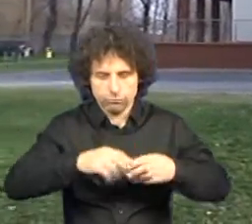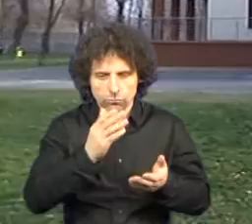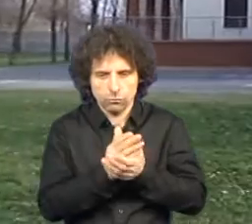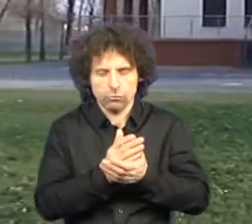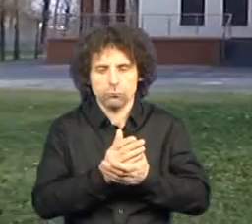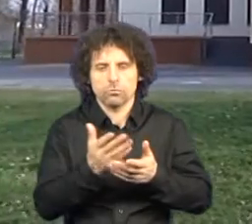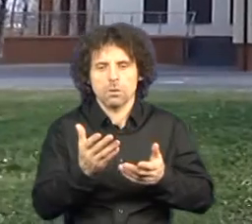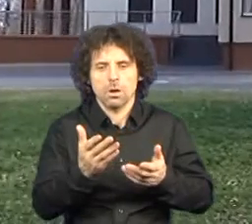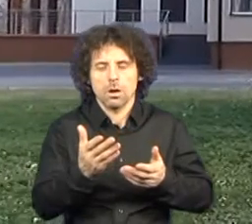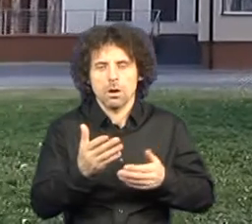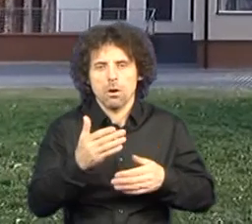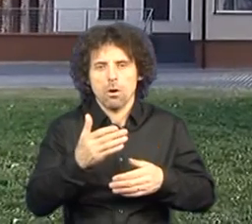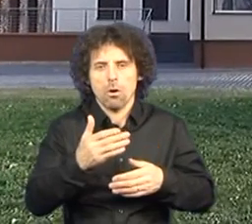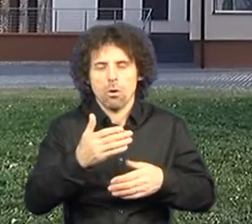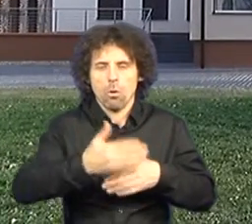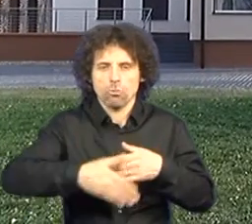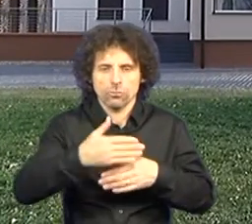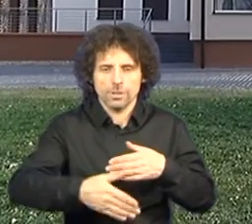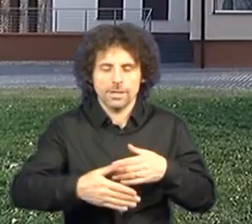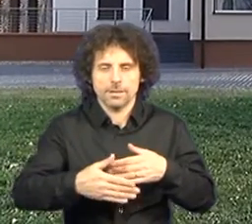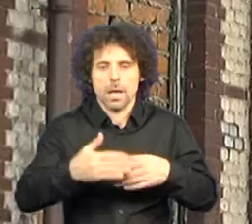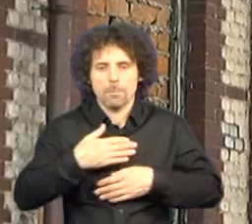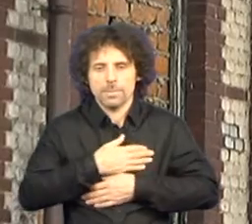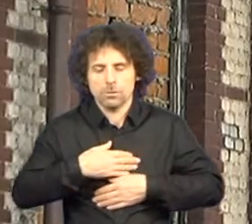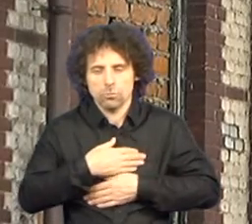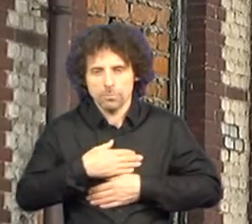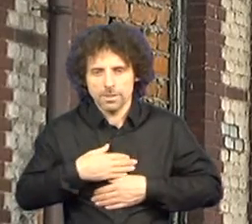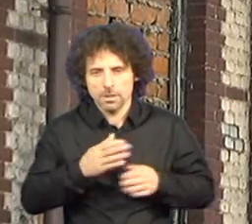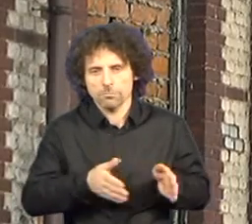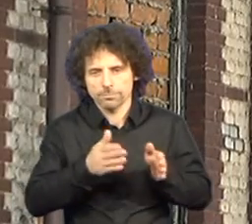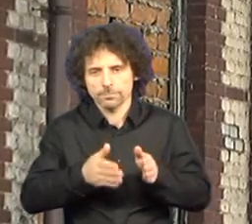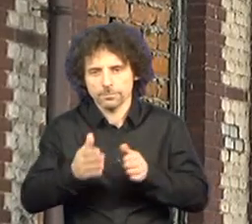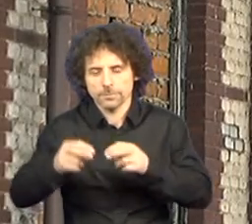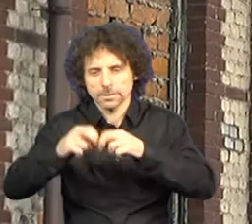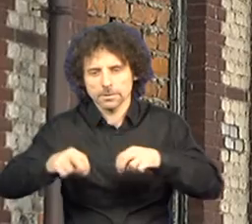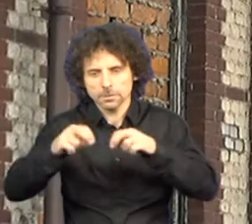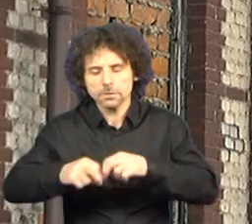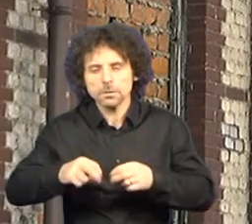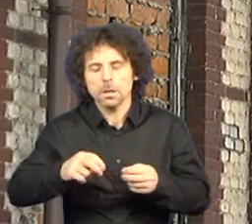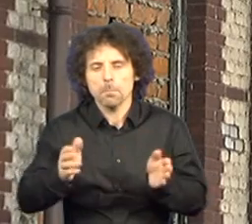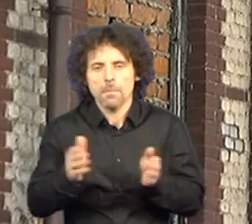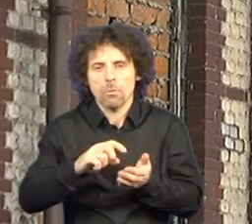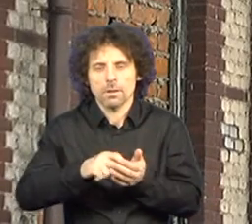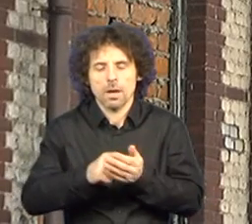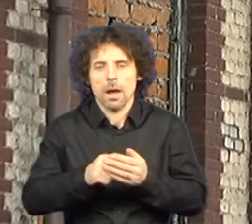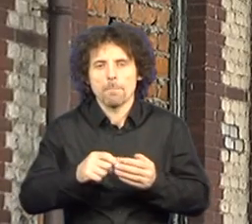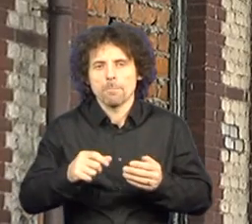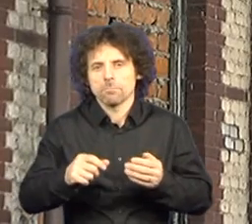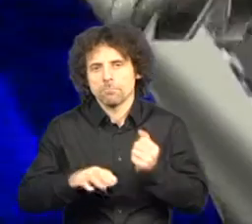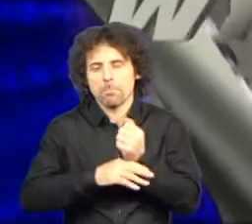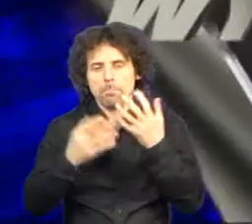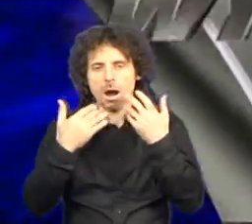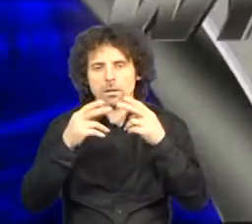w Kończycach. Po pracach w Biskupicach przyszła kolej na zupełnie nową inwestycję, czyli remont małej sali w Parku Chudniczym.